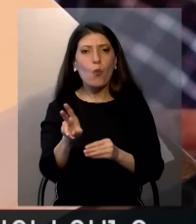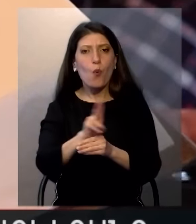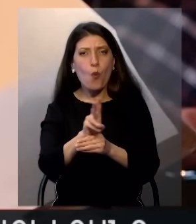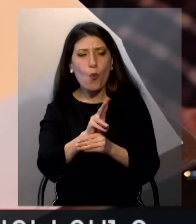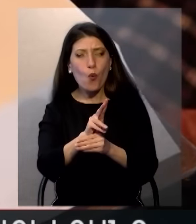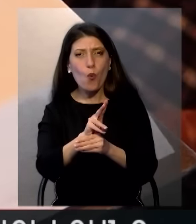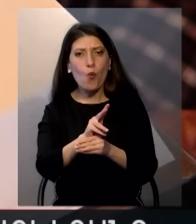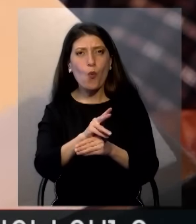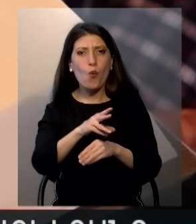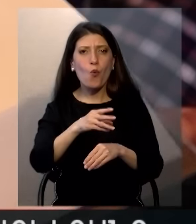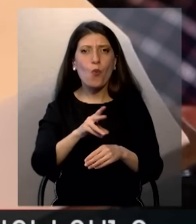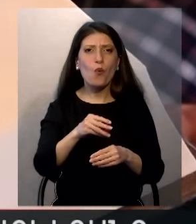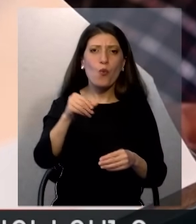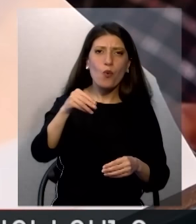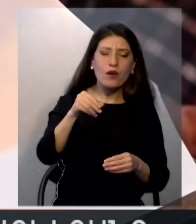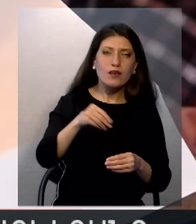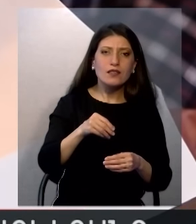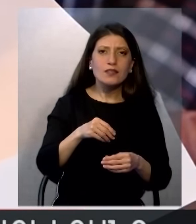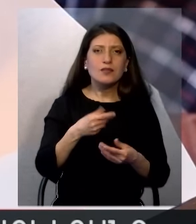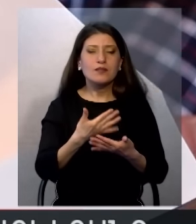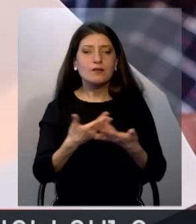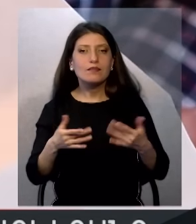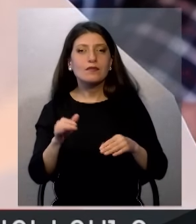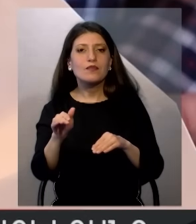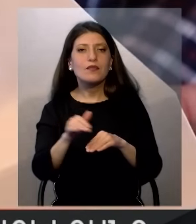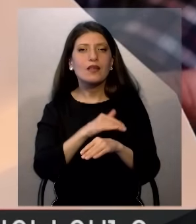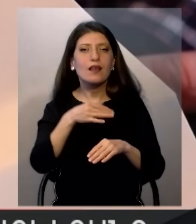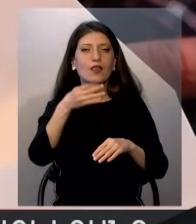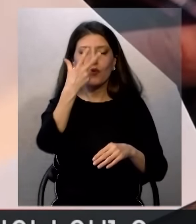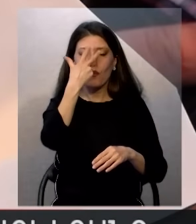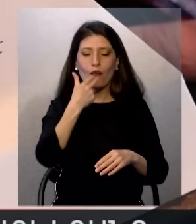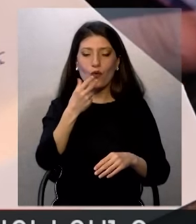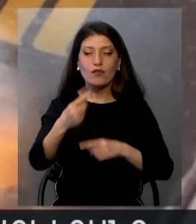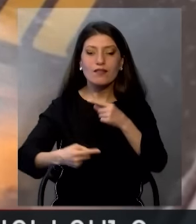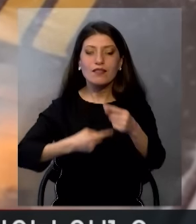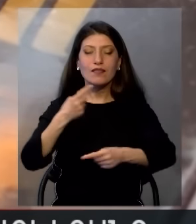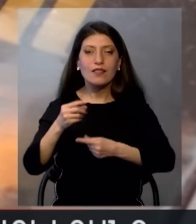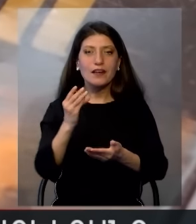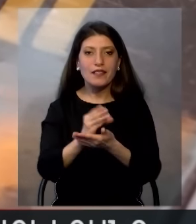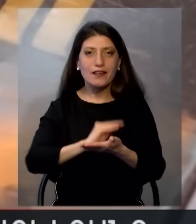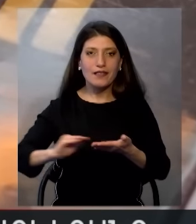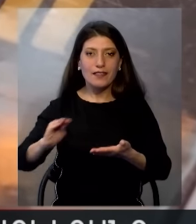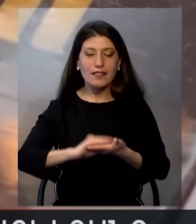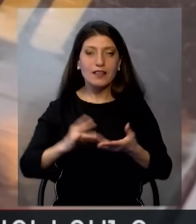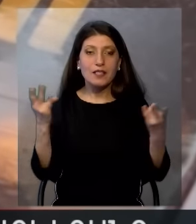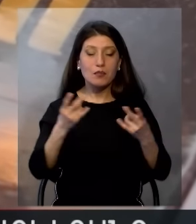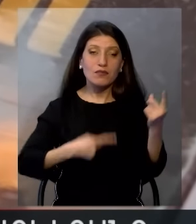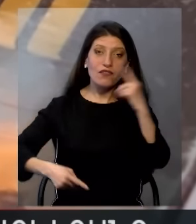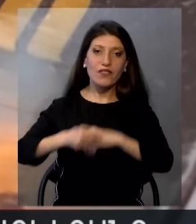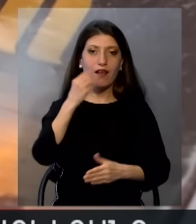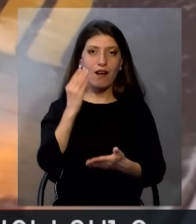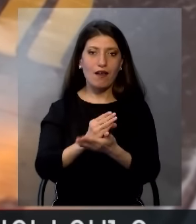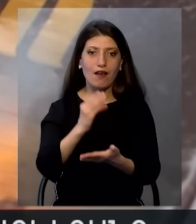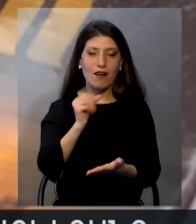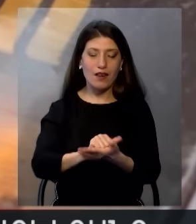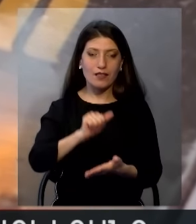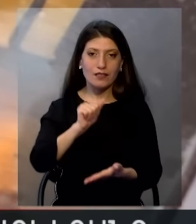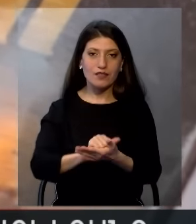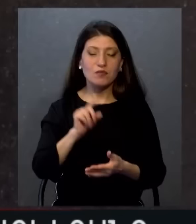մոմավառություն։ Այդ տարիներին գրում է բարեպաշտական սովորությունները հայոց եկեղեցում գիրքը, այն պետք է վերահրատարակվեր,